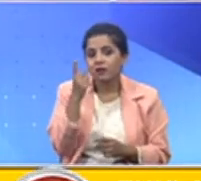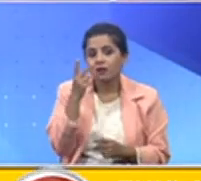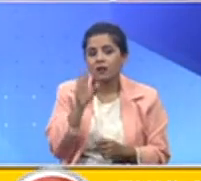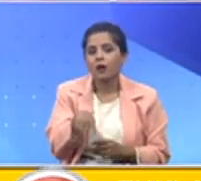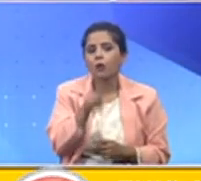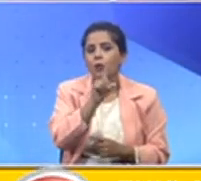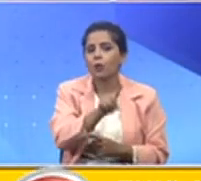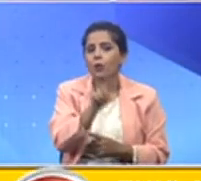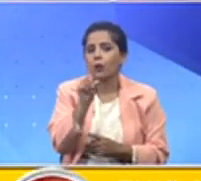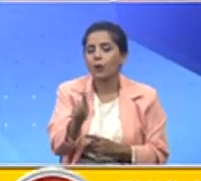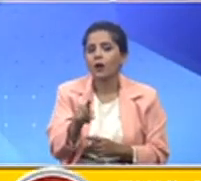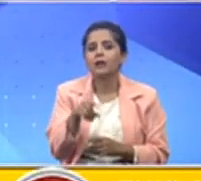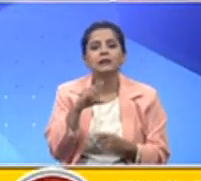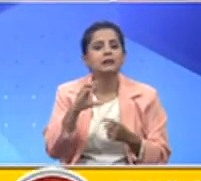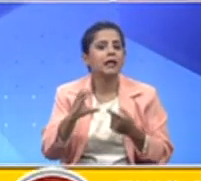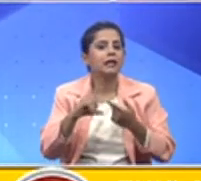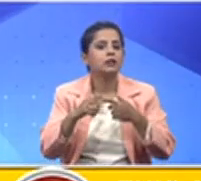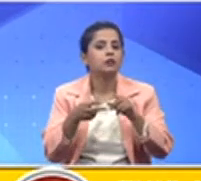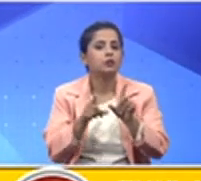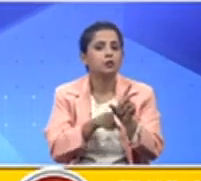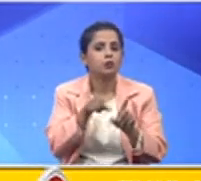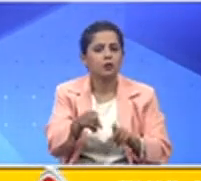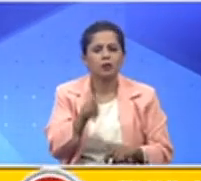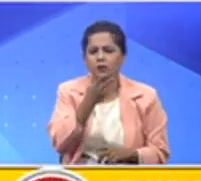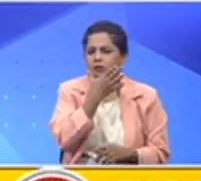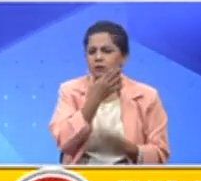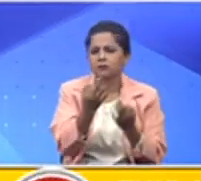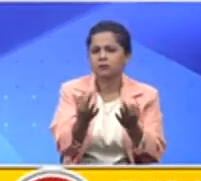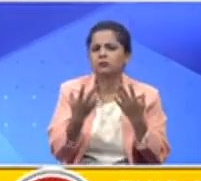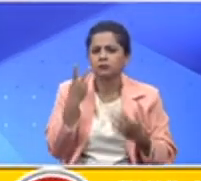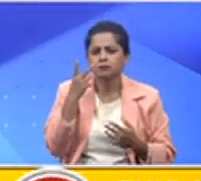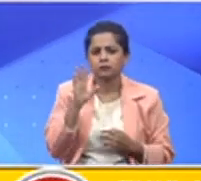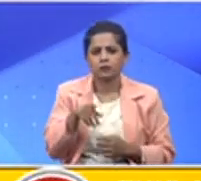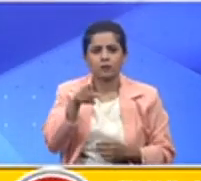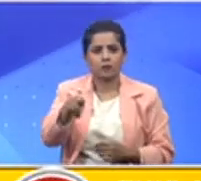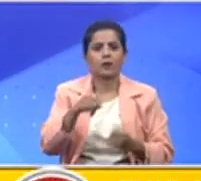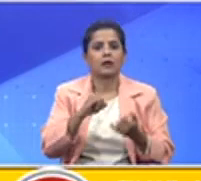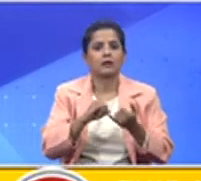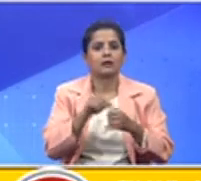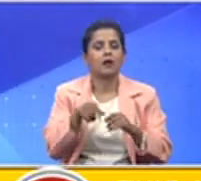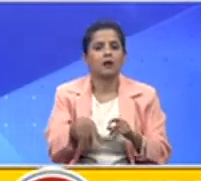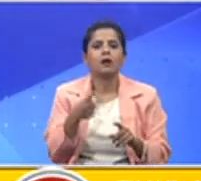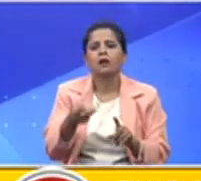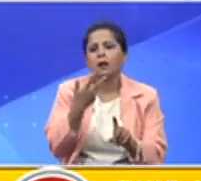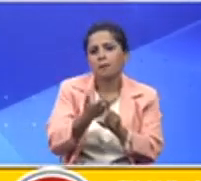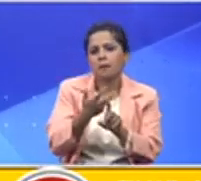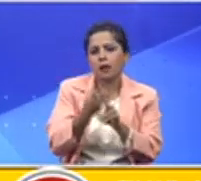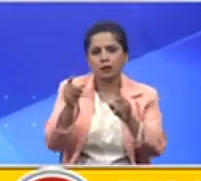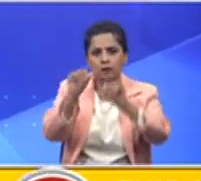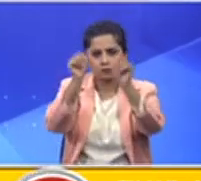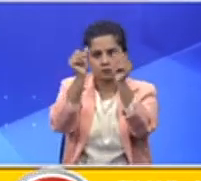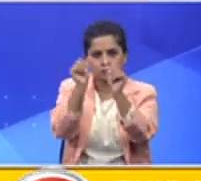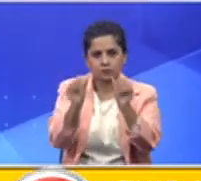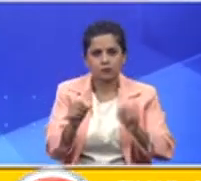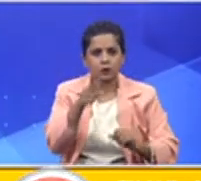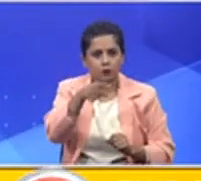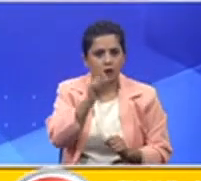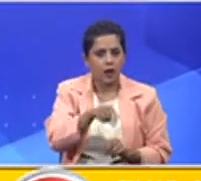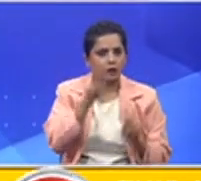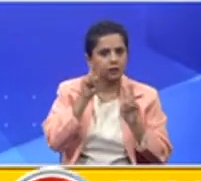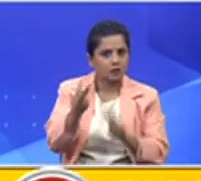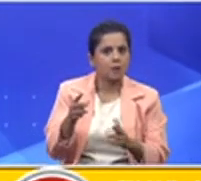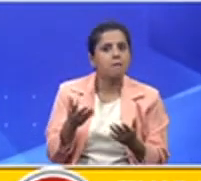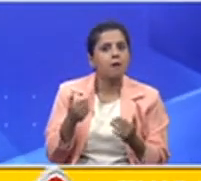ग्यारवी सताब्दी का एक खुब सुरत सेंड, स्टोन, स्कल्प्चर भी आपको देखने को